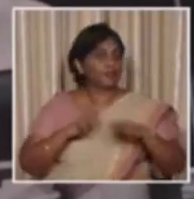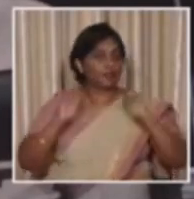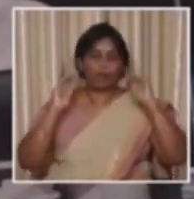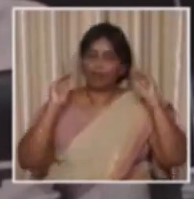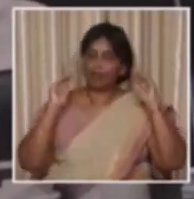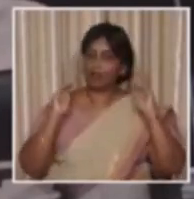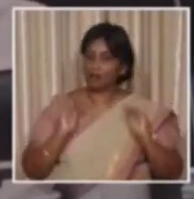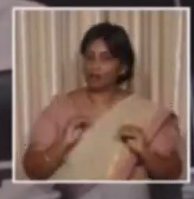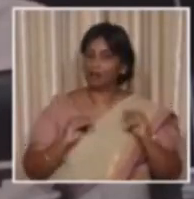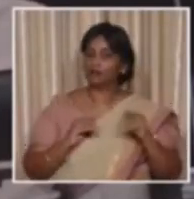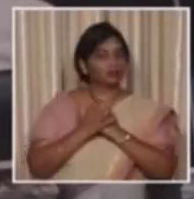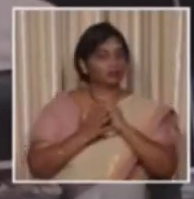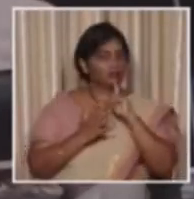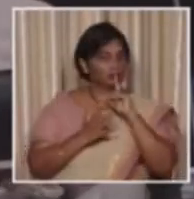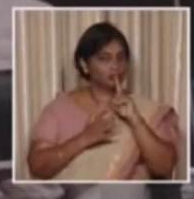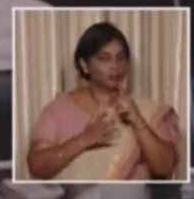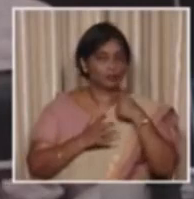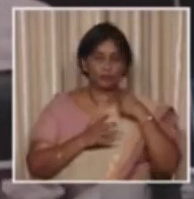அவர் இதனை தெரிவித்தார்.